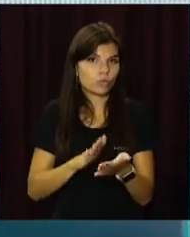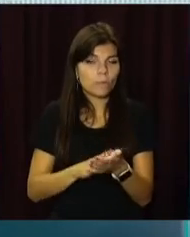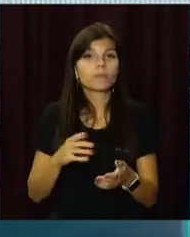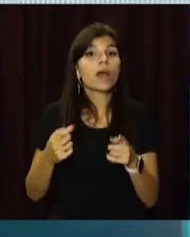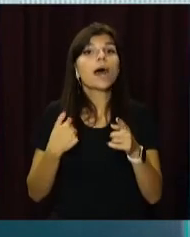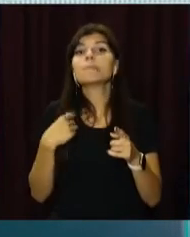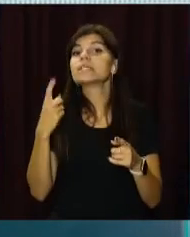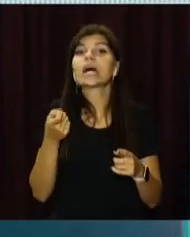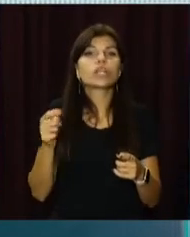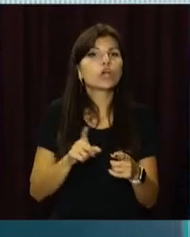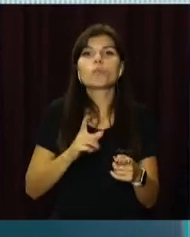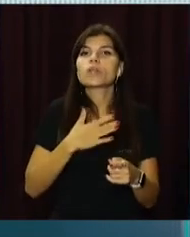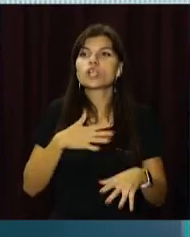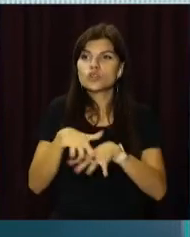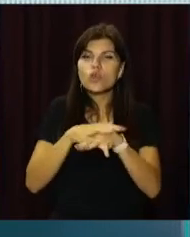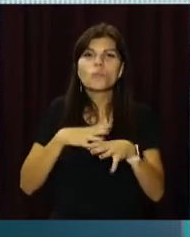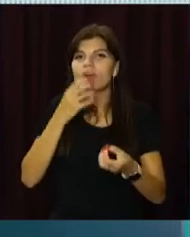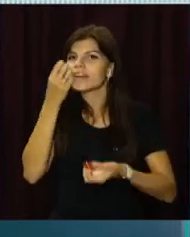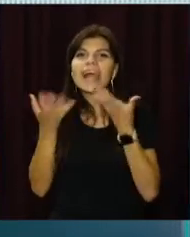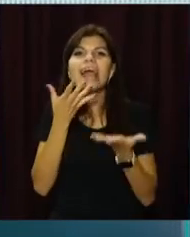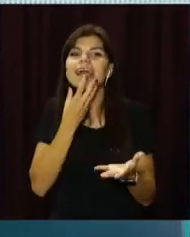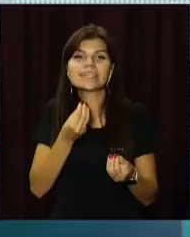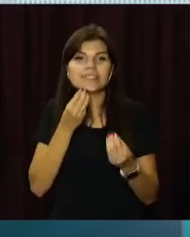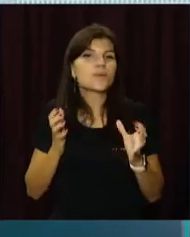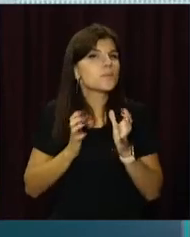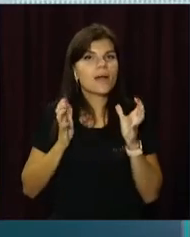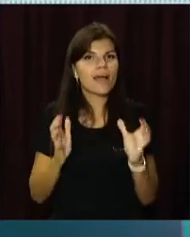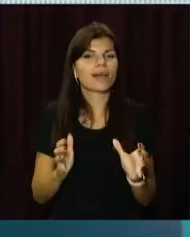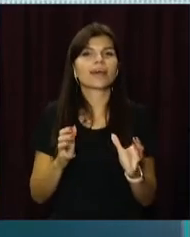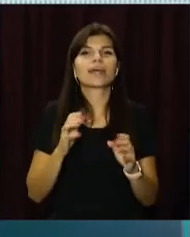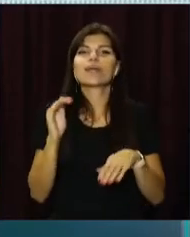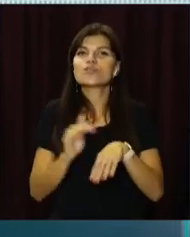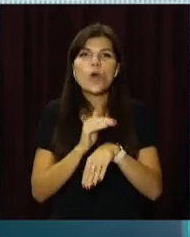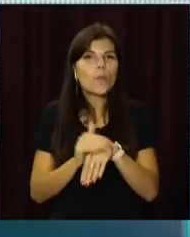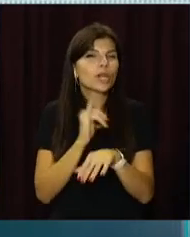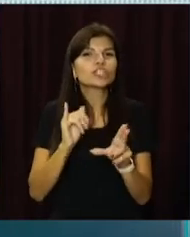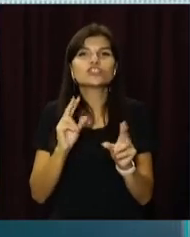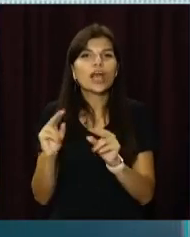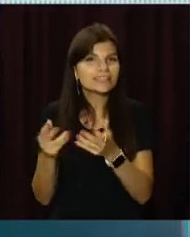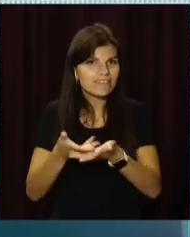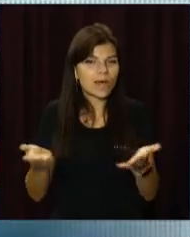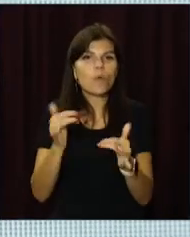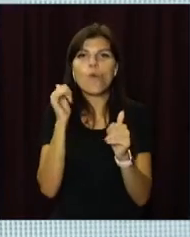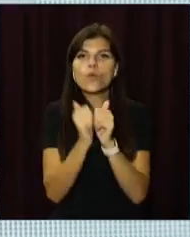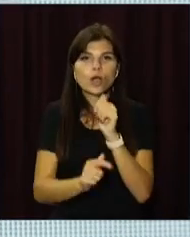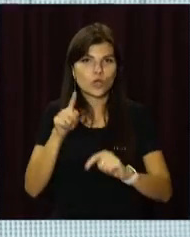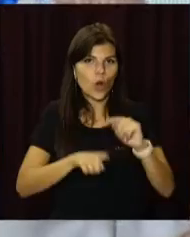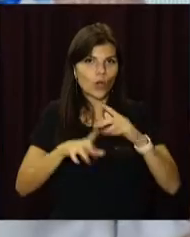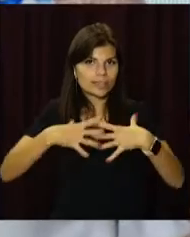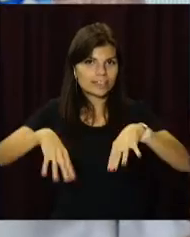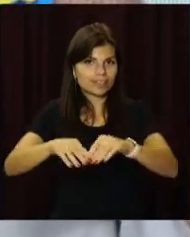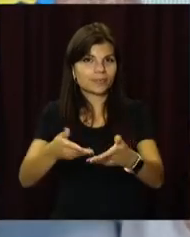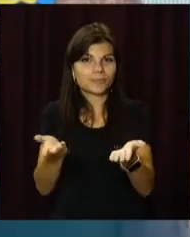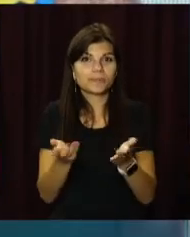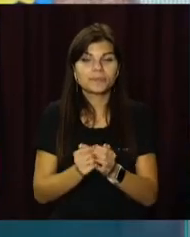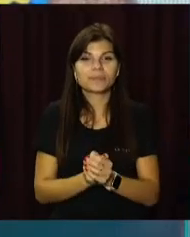була квітучою, красивою, багатою. Добра і щастя вам у кожній родині.